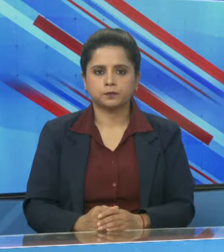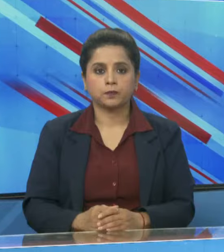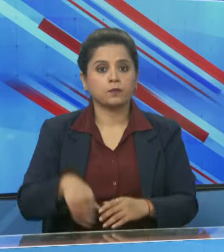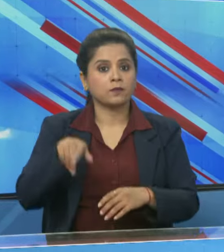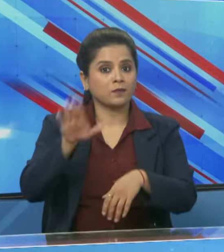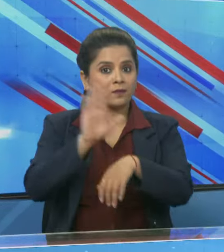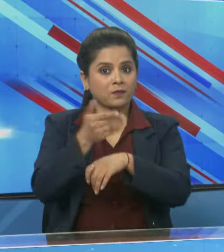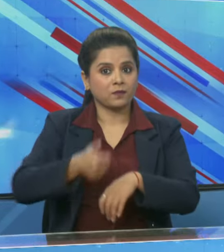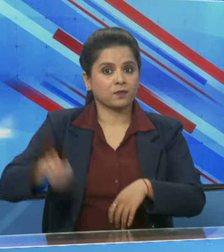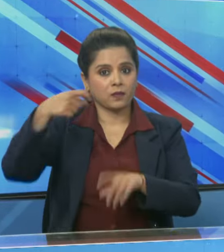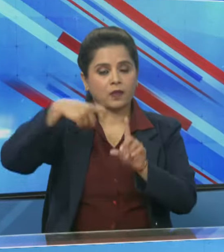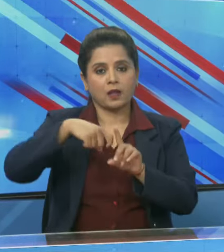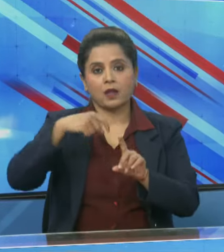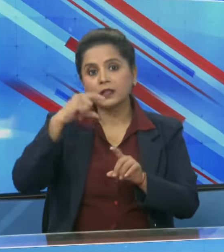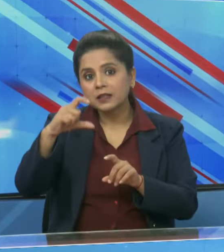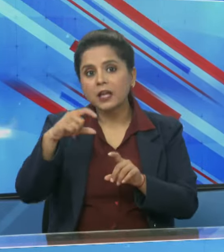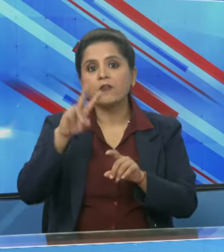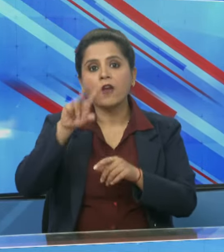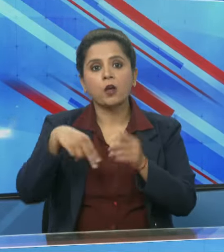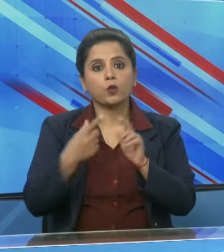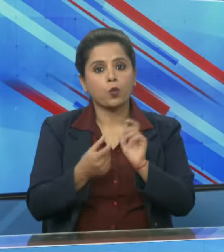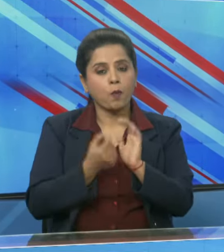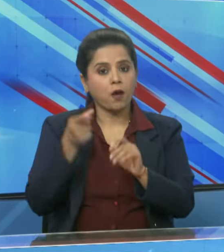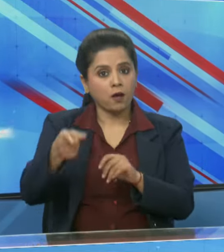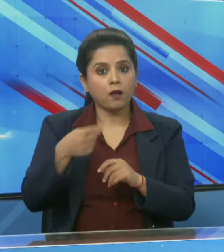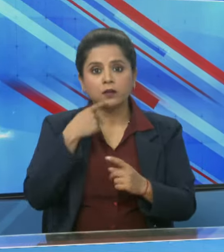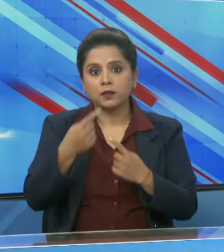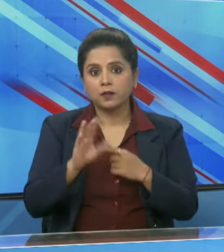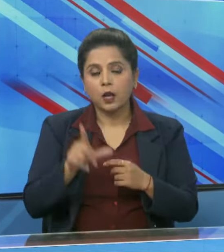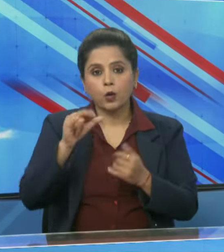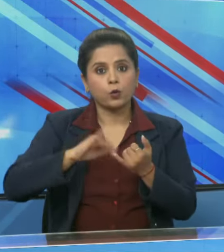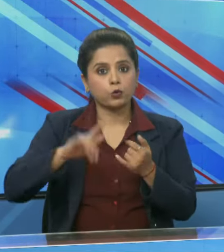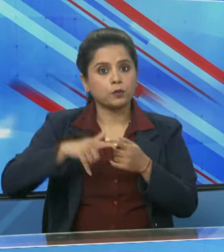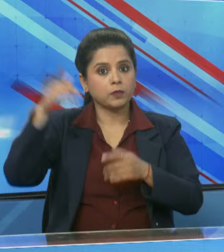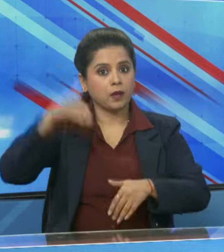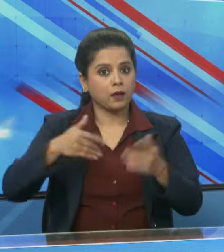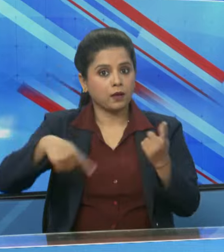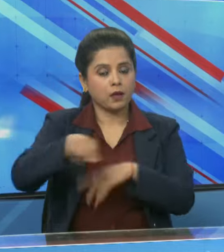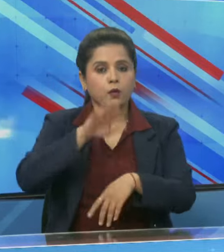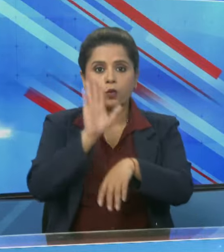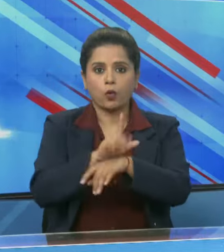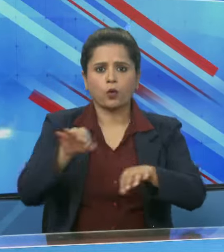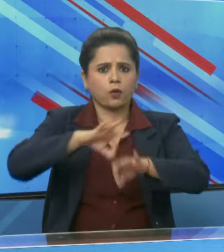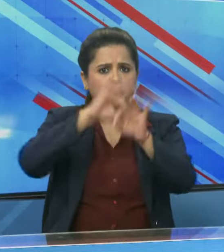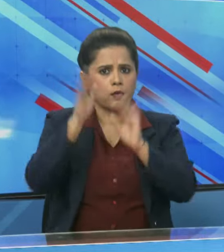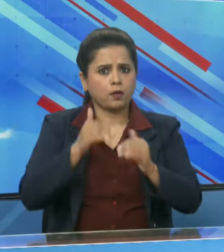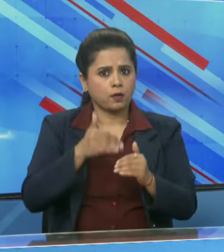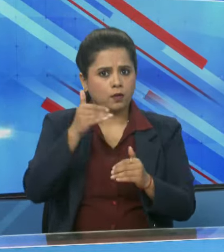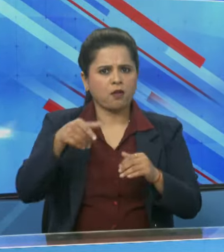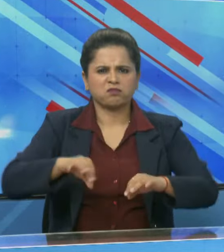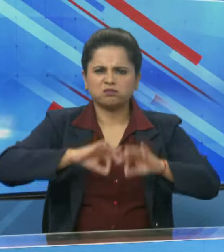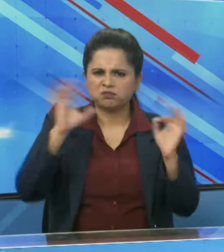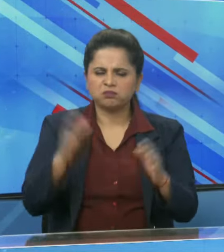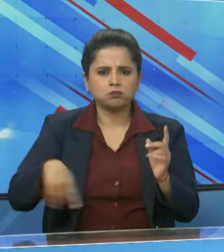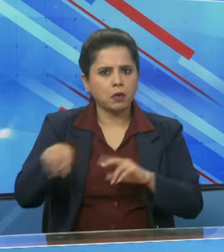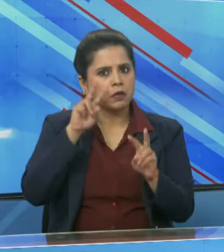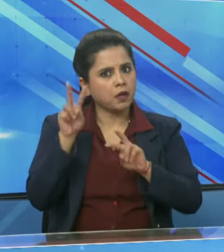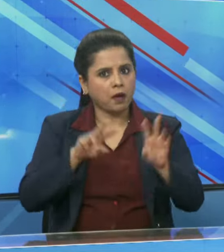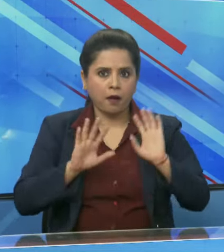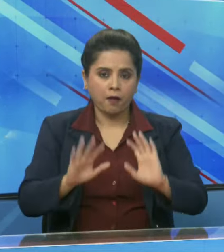कांग्रेस नेता केसी वेणुगोपाल ने मीडिया से बातचीत करते हुए कहा कि लोकसभा चुनाव को लेकर कांग्रेस की तैयारियां जोर शोर से चल रही